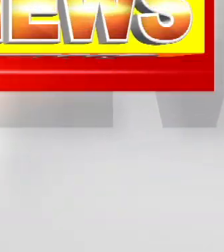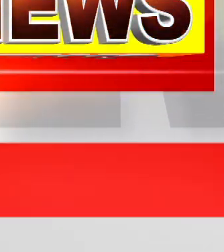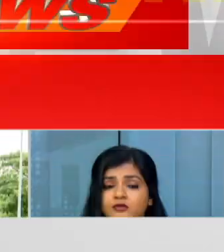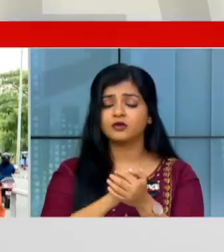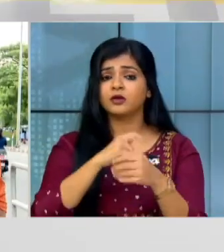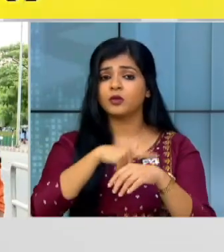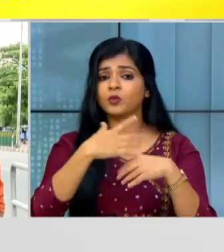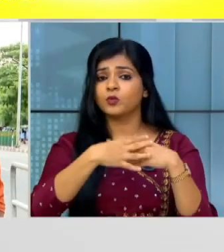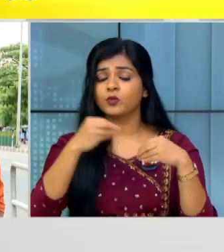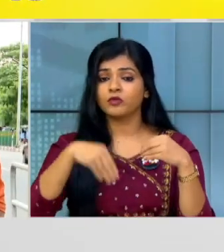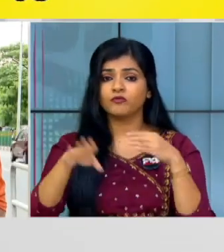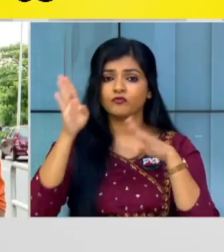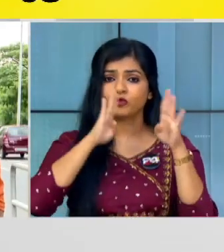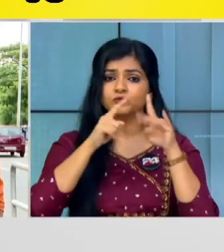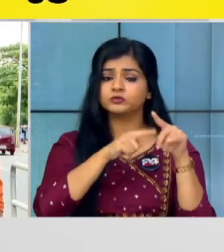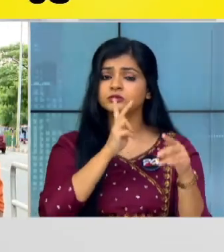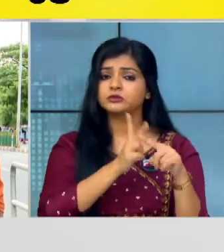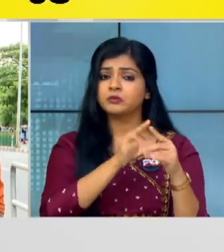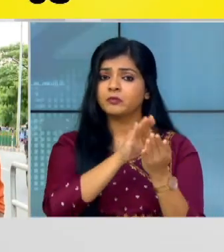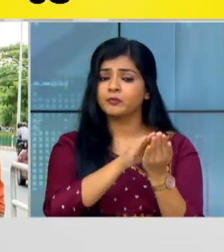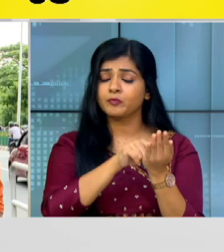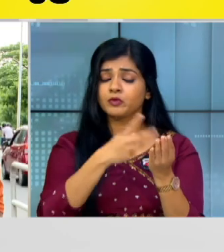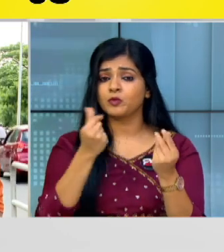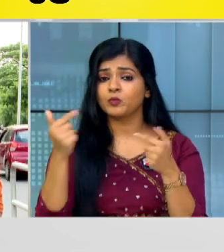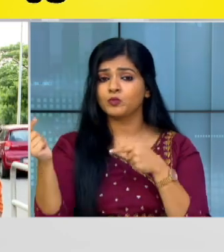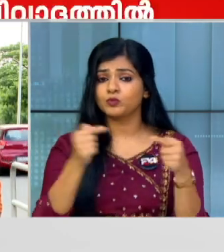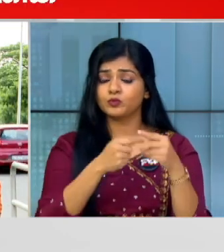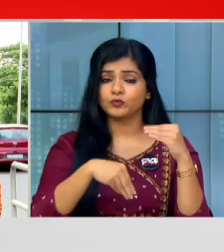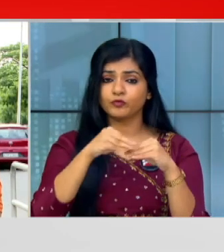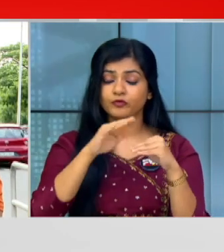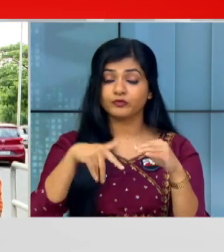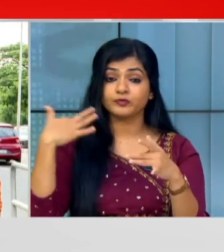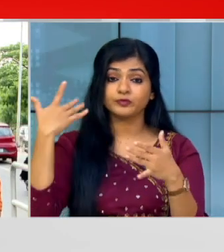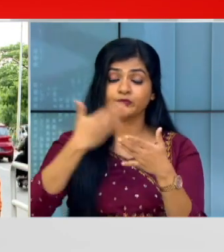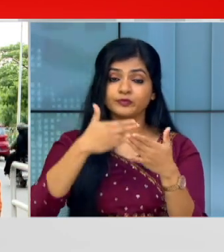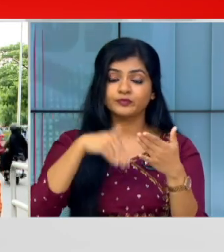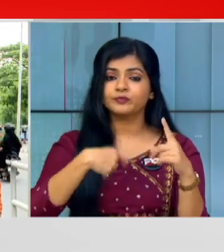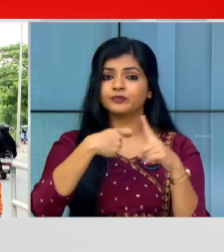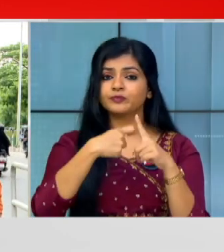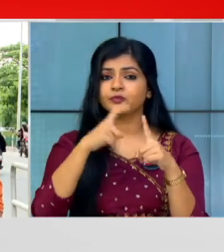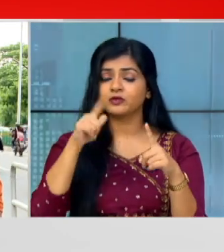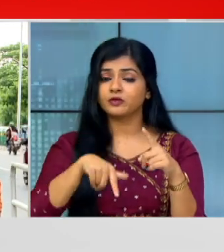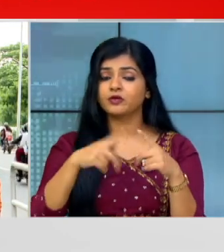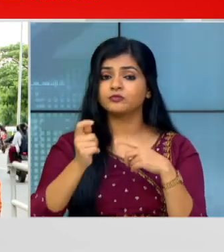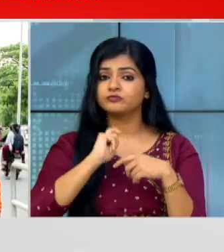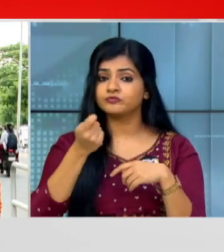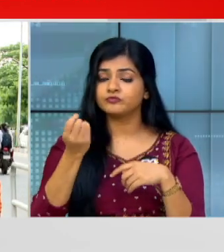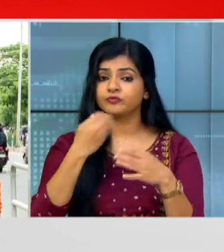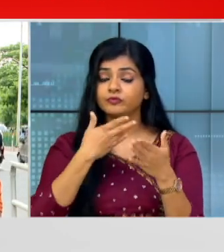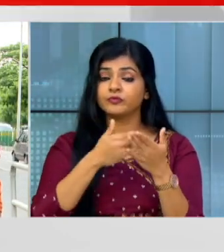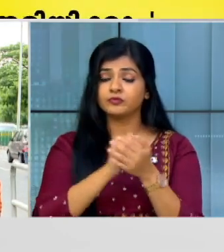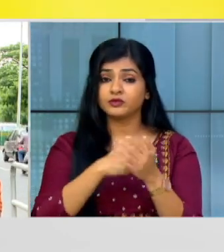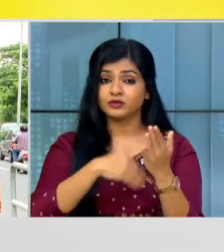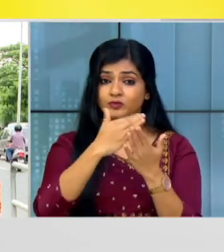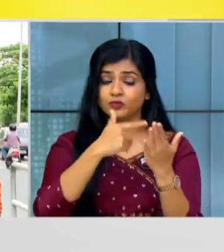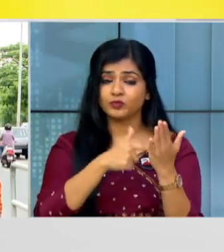ചെയ്യാത്തത് വലിയ രീതിയിലുള്ള വിവാദമായിരുന്നു. അതിന് പിന്നാലെയാണ് ഏറെ കാലങ്ങൾക്ക് ശേഷം KK ലതിക ഈ വിഷയത്തിൽ പ്രതികരിക്കുന്നത്. എന്നാൽ ഈ വിഷയത്തിൽ